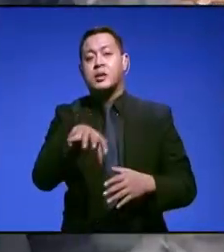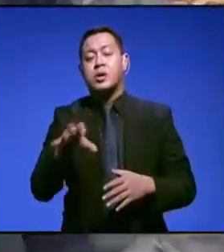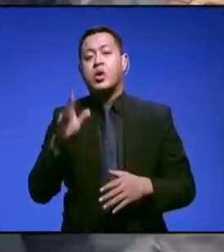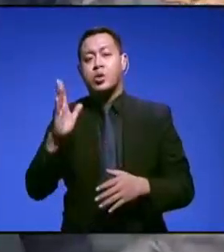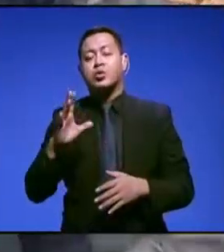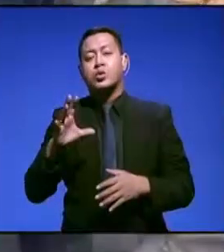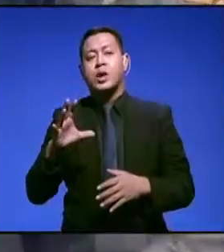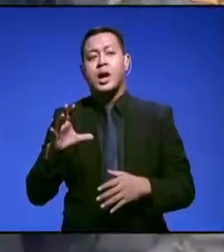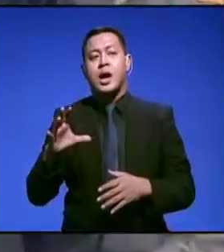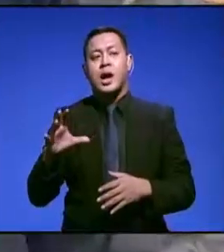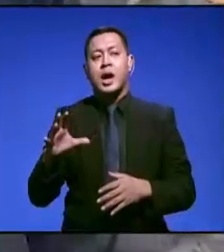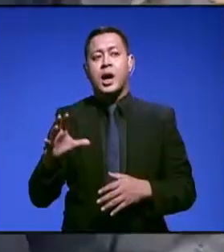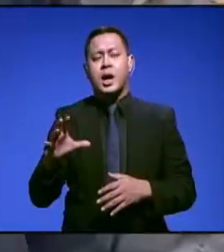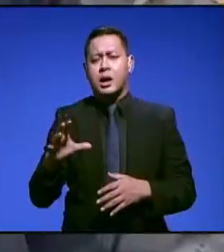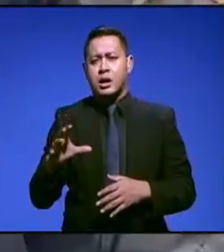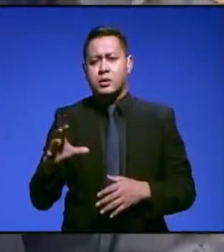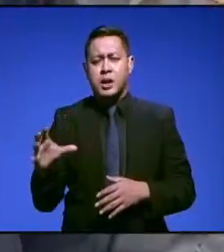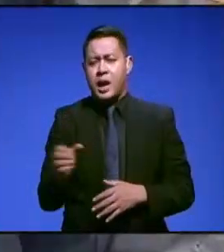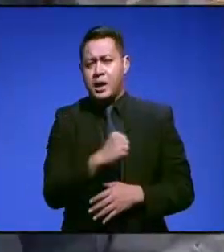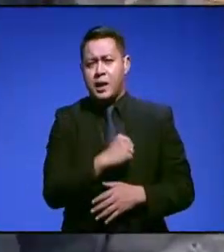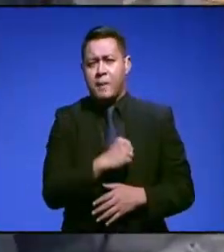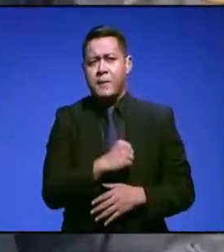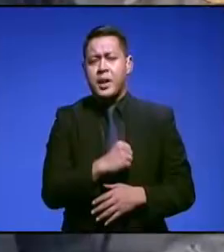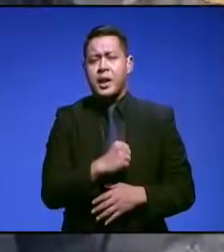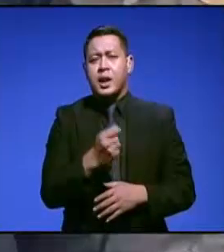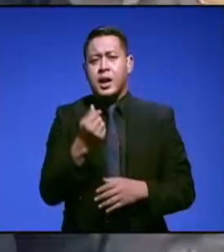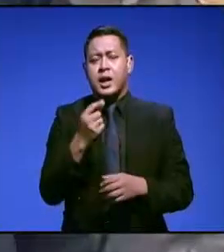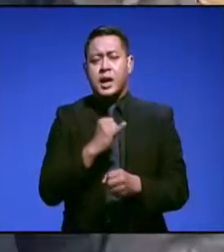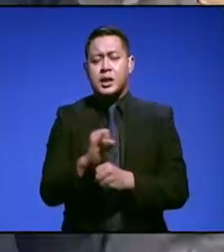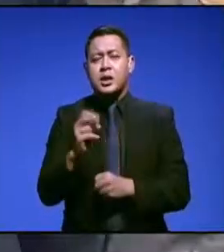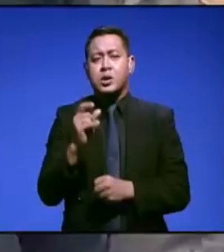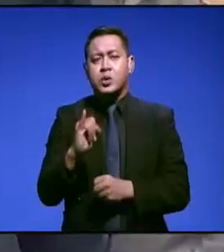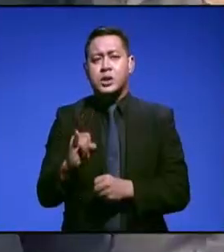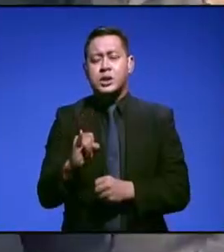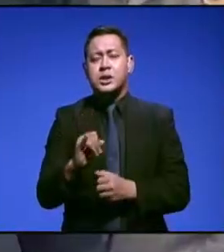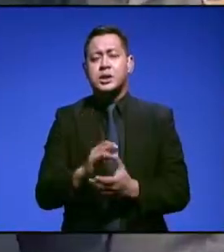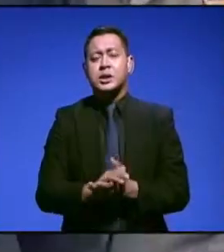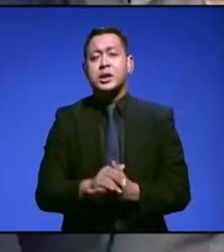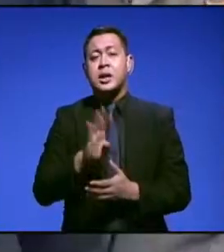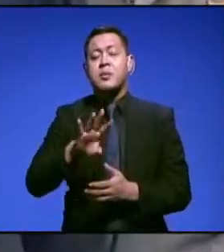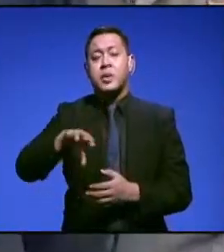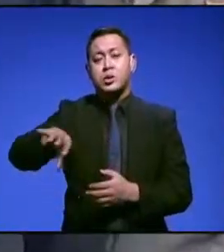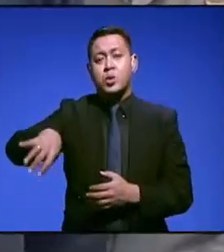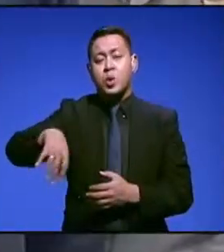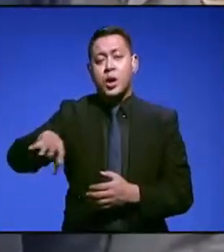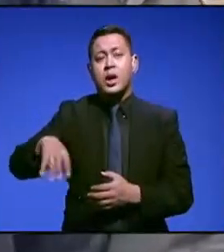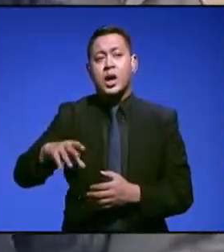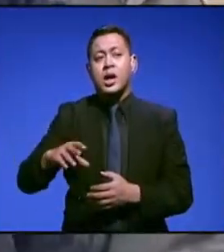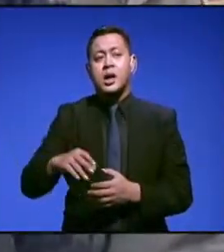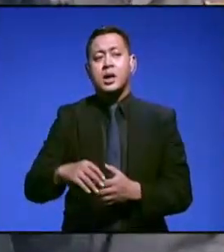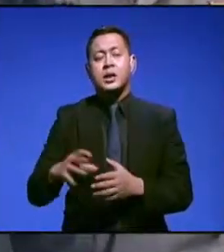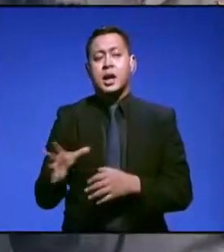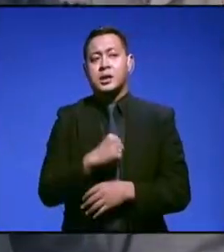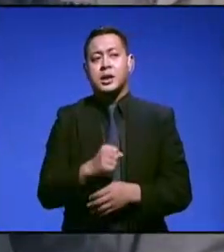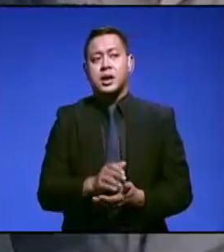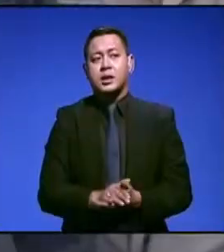sudah ambil juga titipan konsinyasi. Ya, 4 orang. Jadi 4 keluarga, jadi kita laksanakan. Jadi